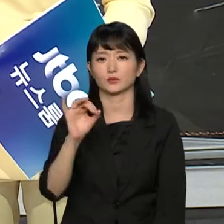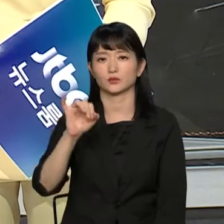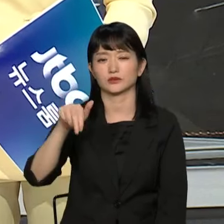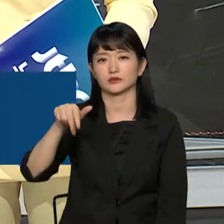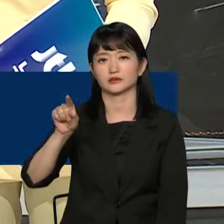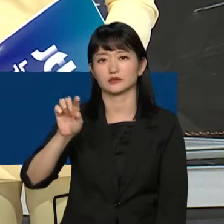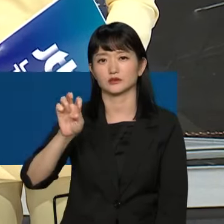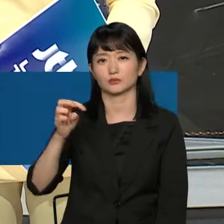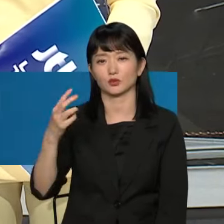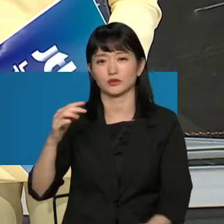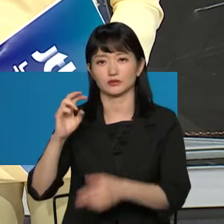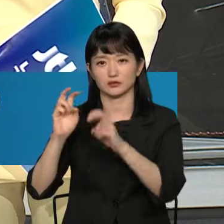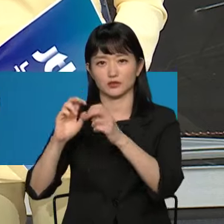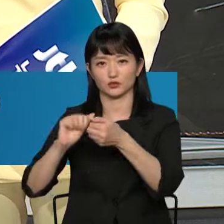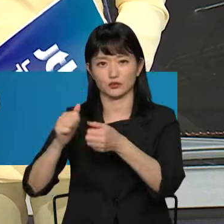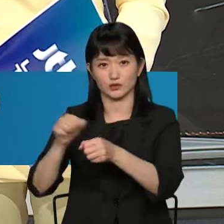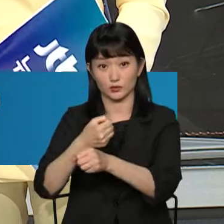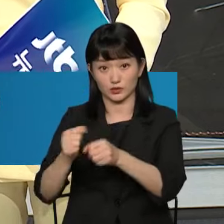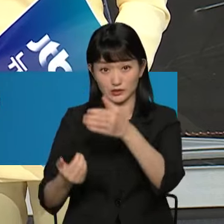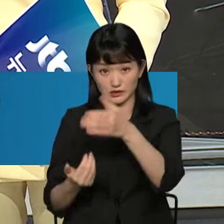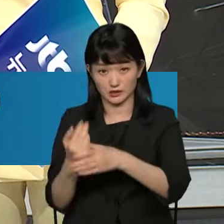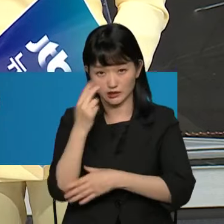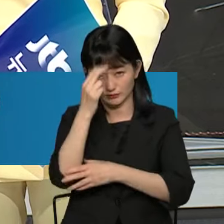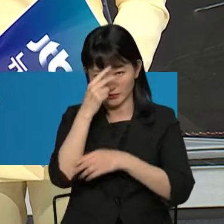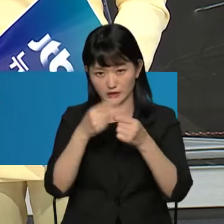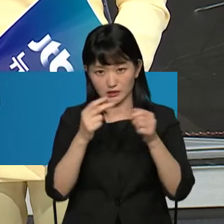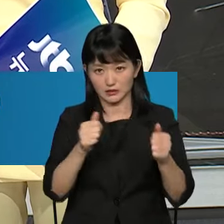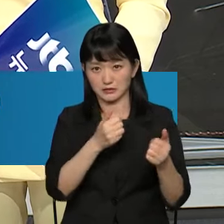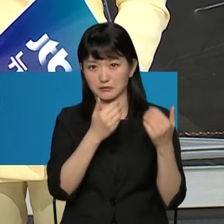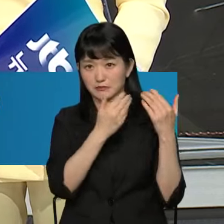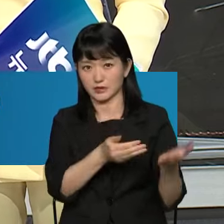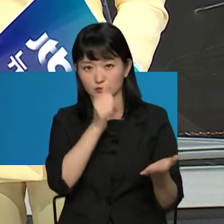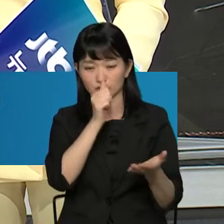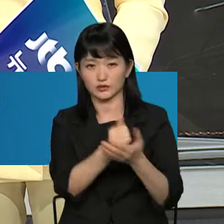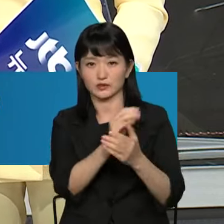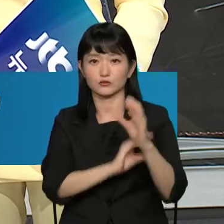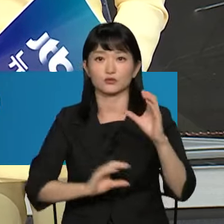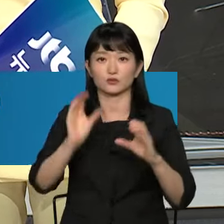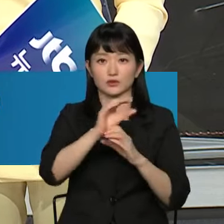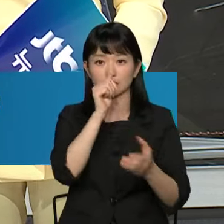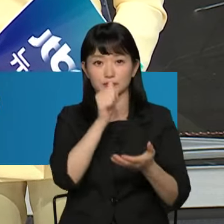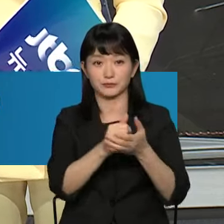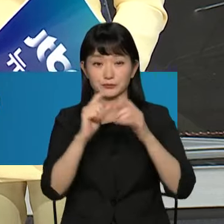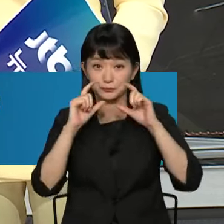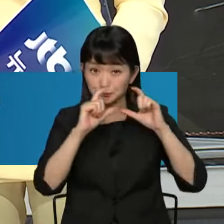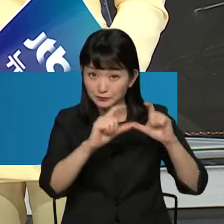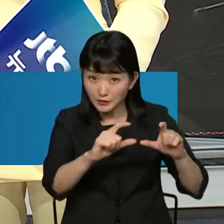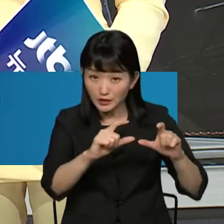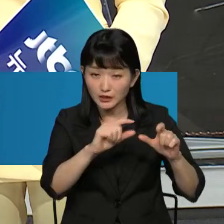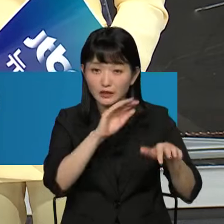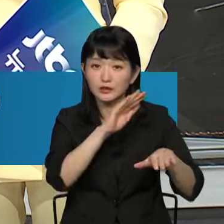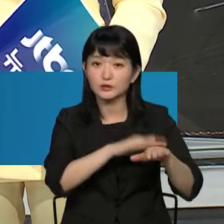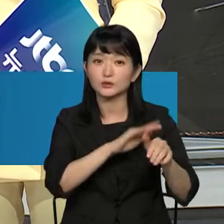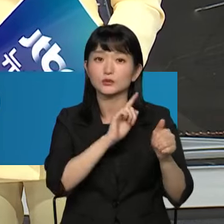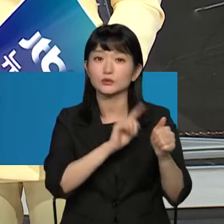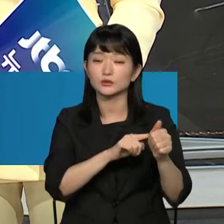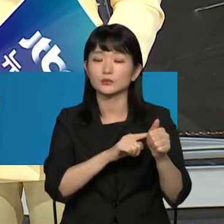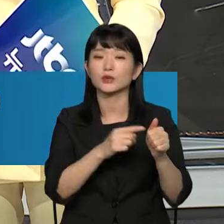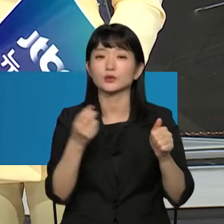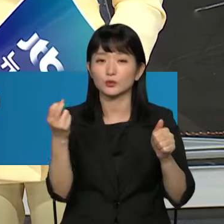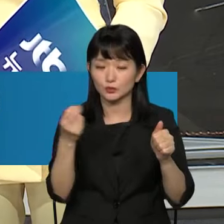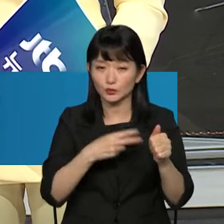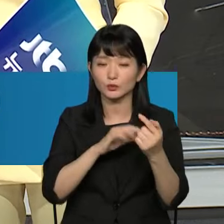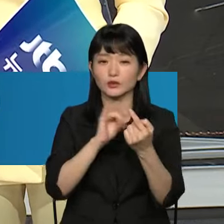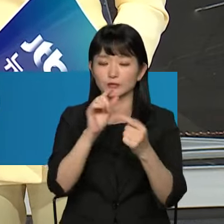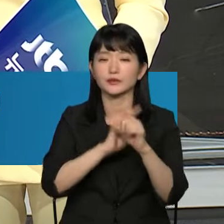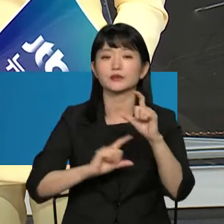도이치모터스 주가 조작 사건에서 검찰이 이 심에 방조 혐의를 추가해 유죄 판결을 받은 건 전주로 지목된 손모 씨 말고도 또